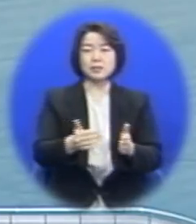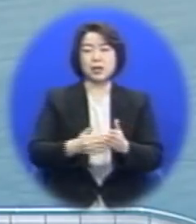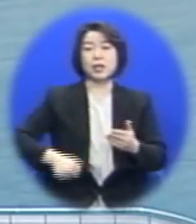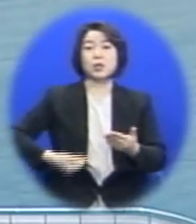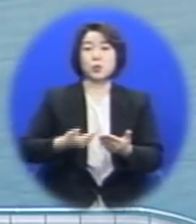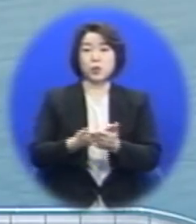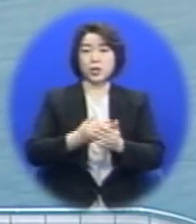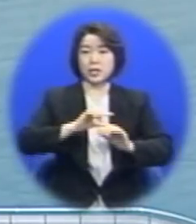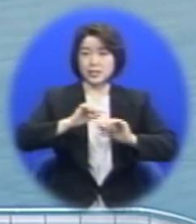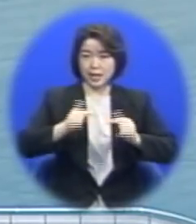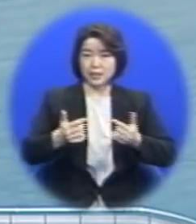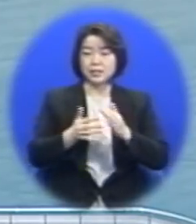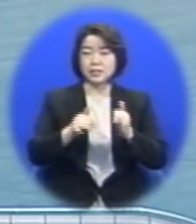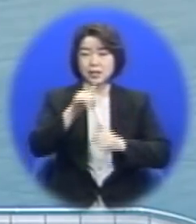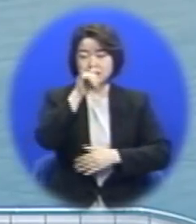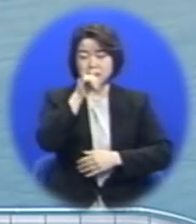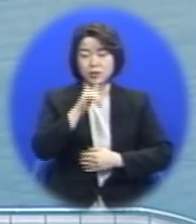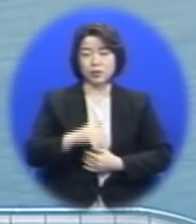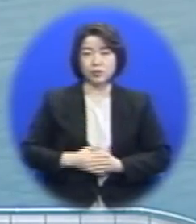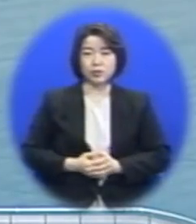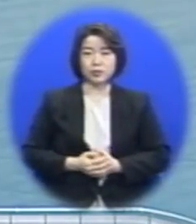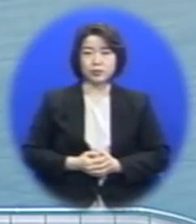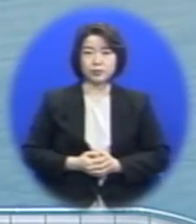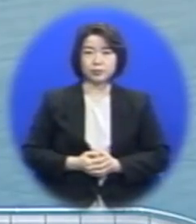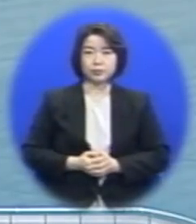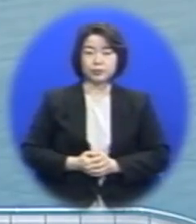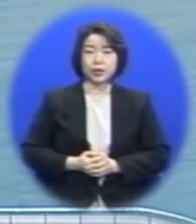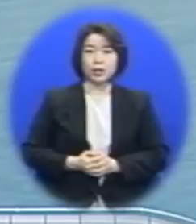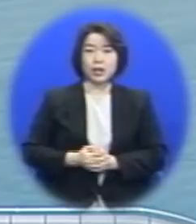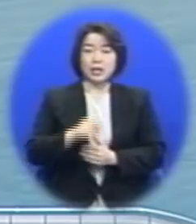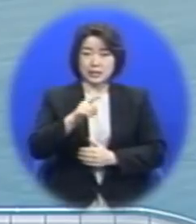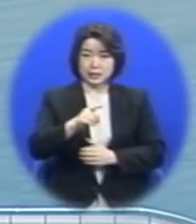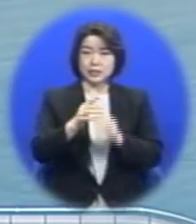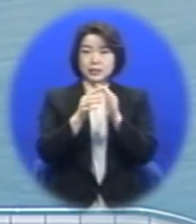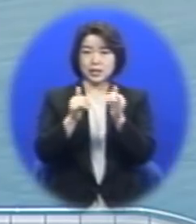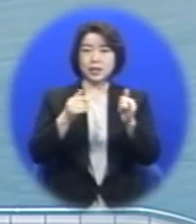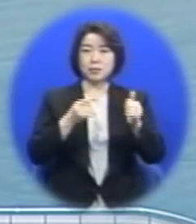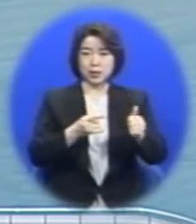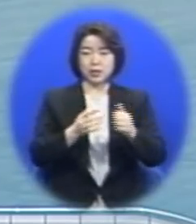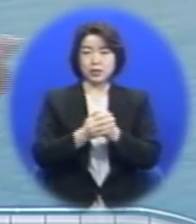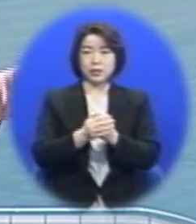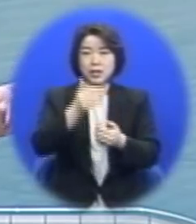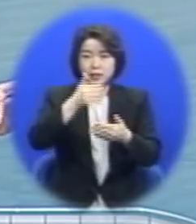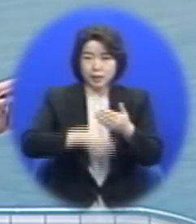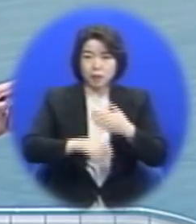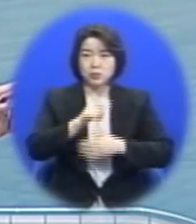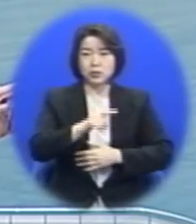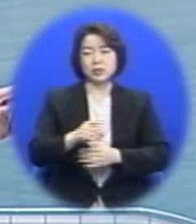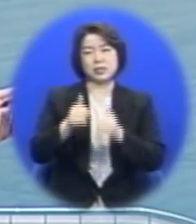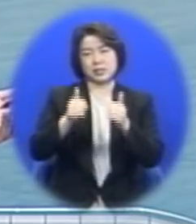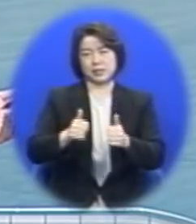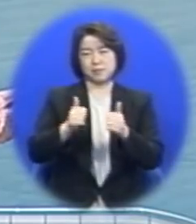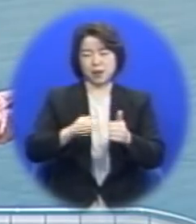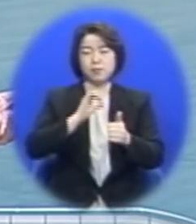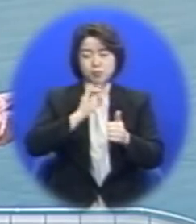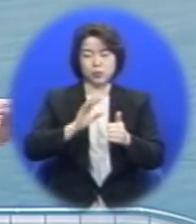회개하지 않는 자들이 있습니다. 그 자들에게는 남은 것은 심판밖에